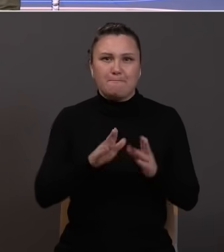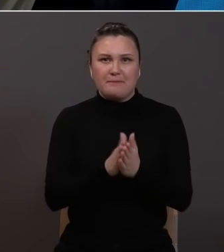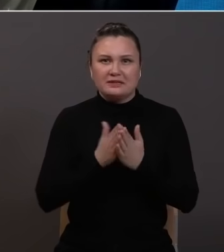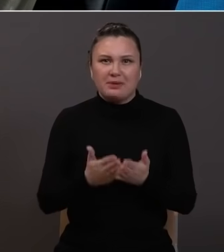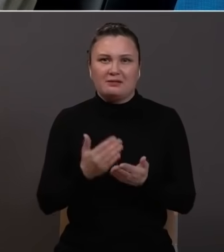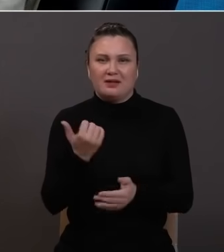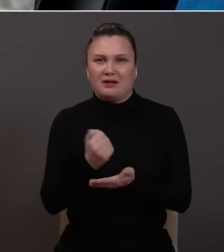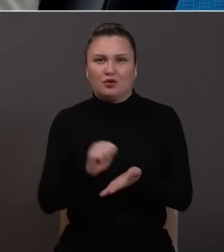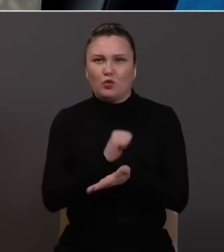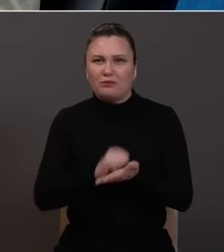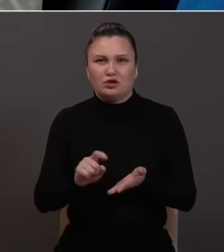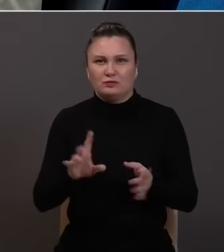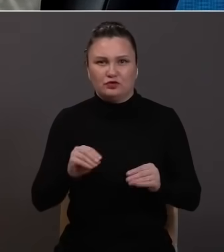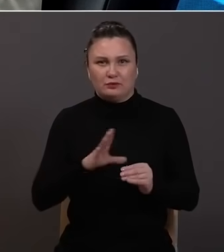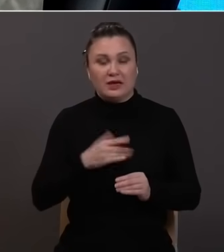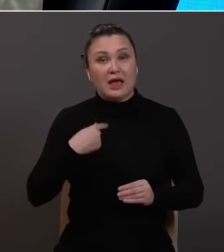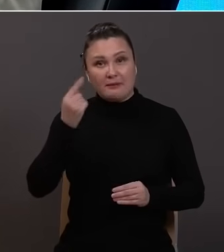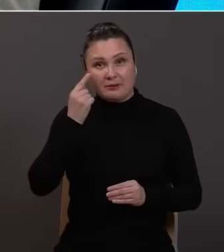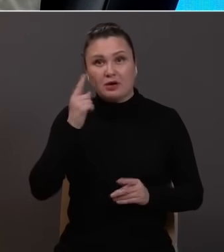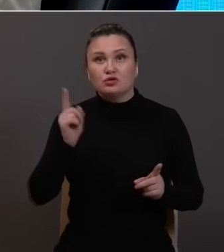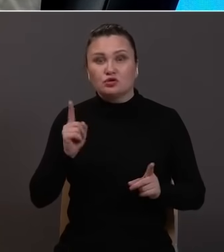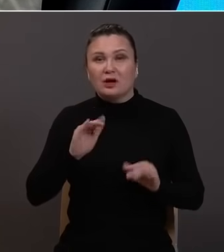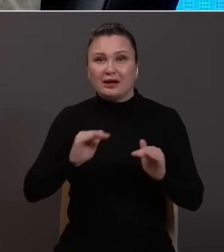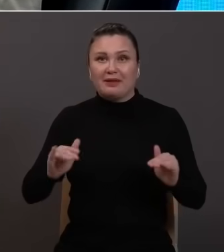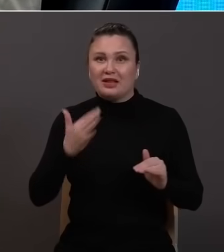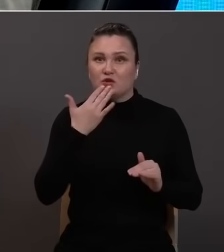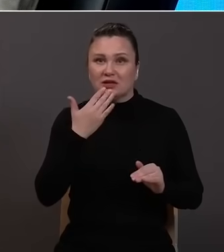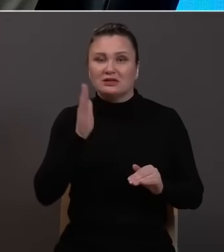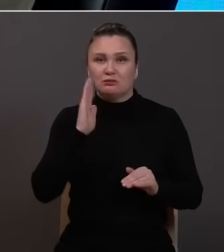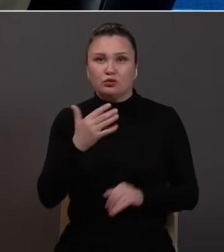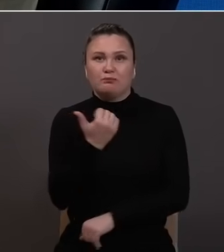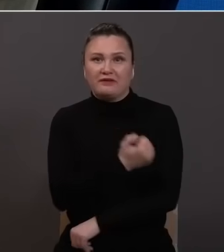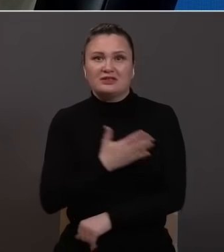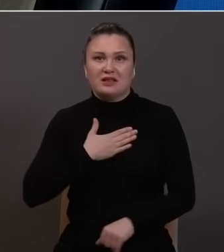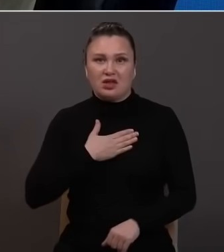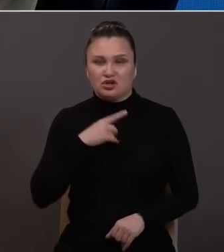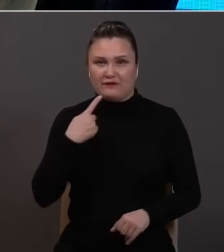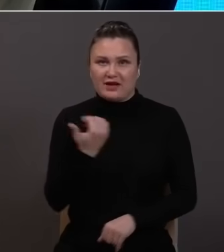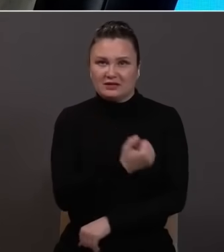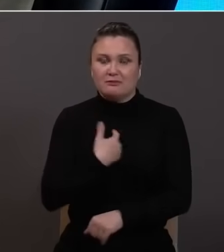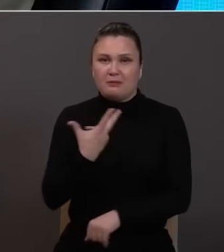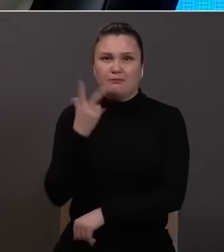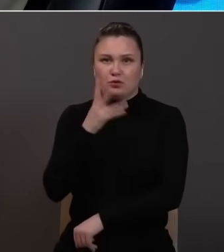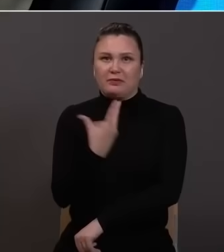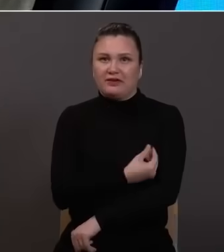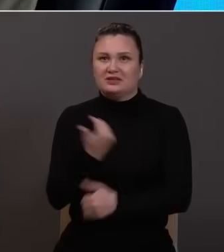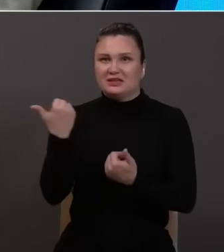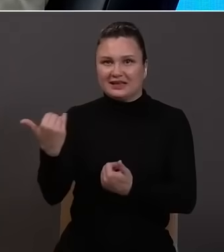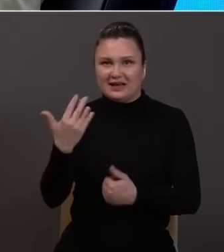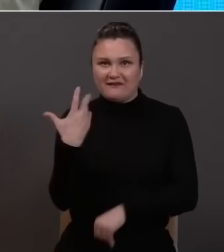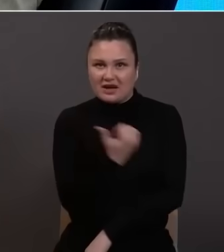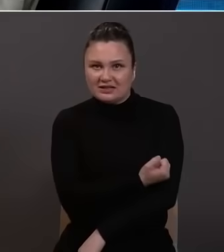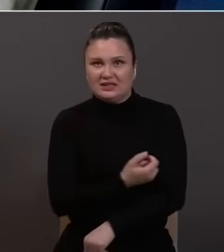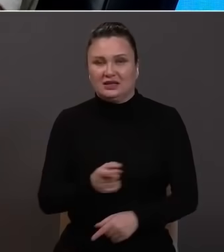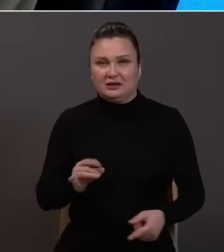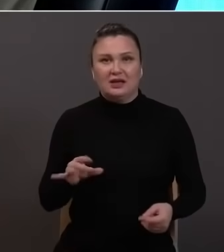и я как понимаю, что ребята-иностранцы будут прививаться нашей вакциной, мы будем прививаться иностранной вакциной,